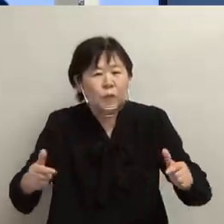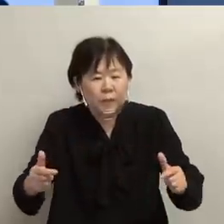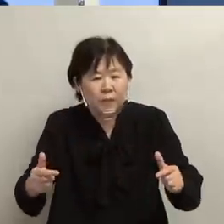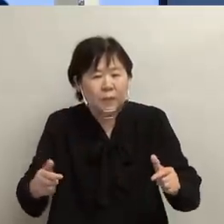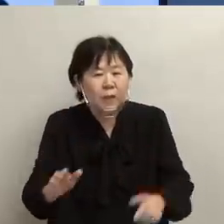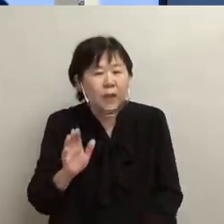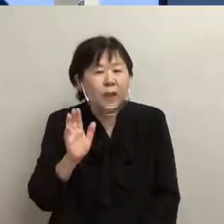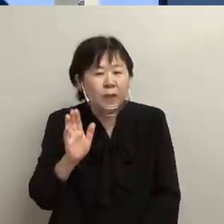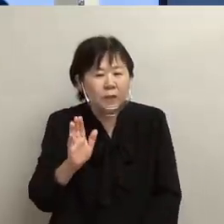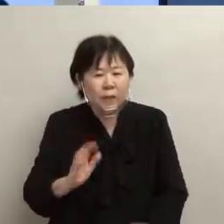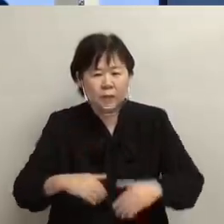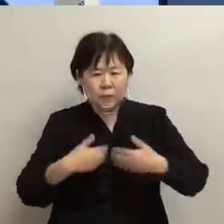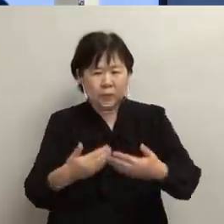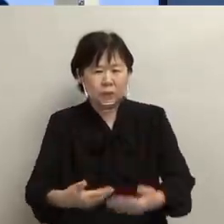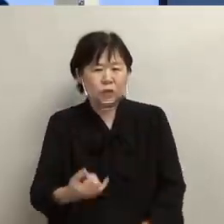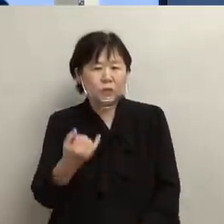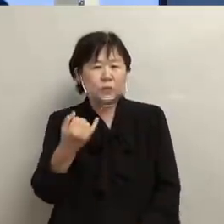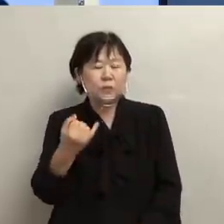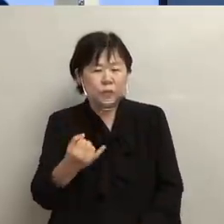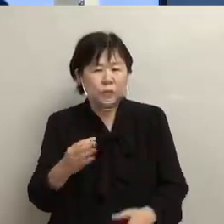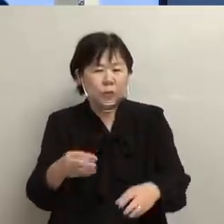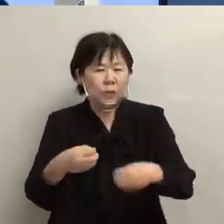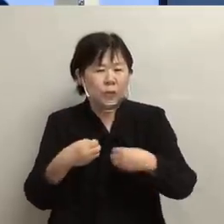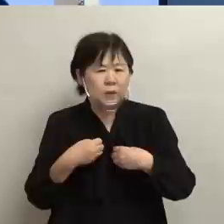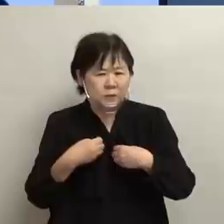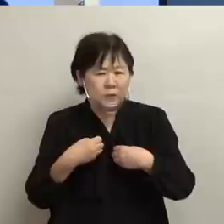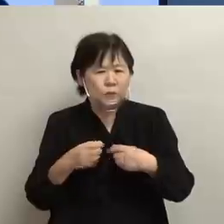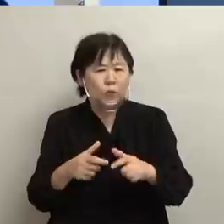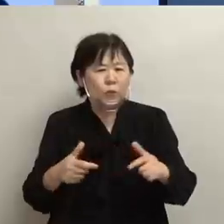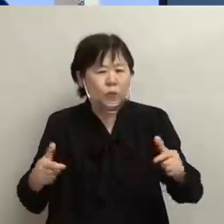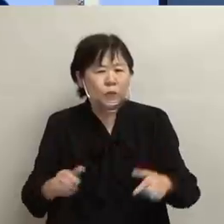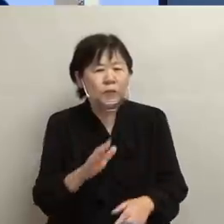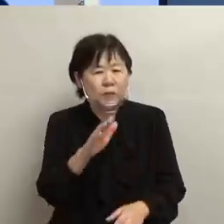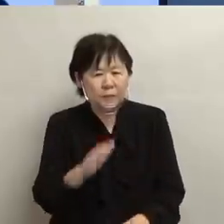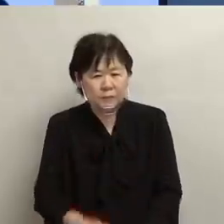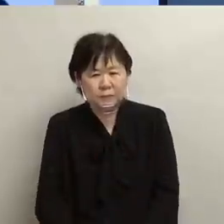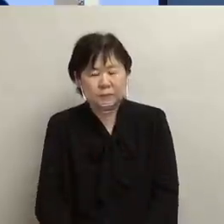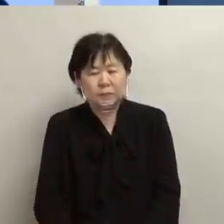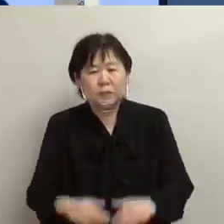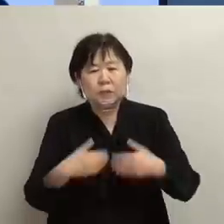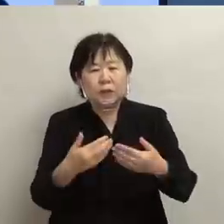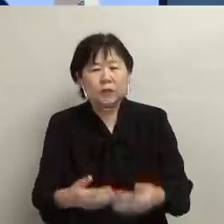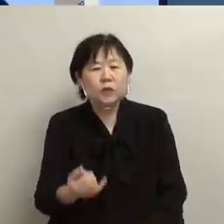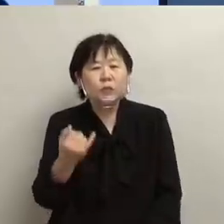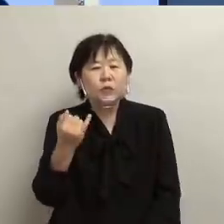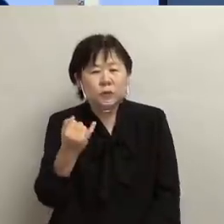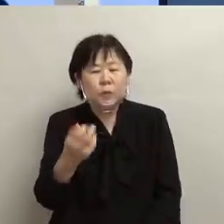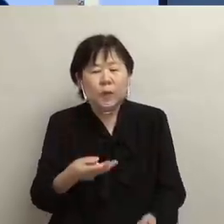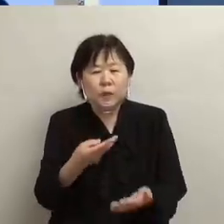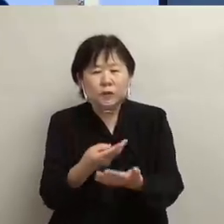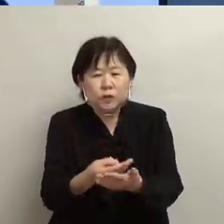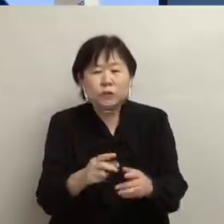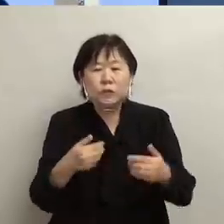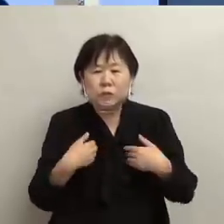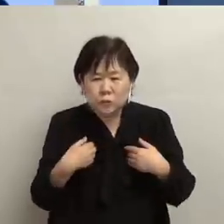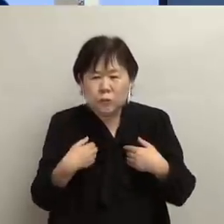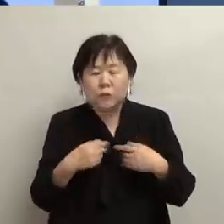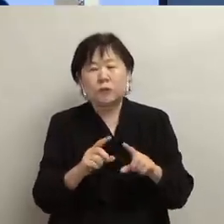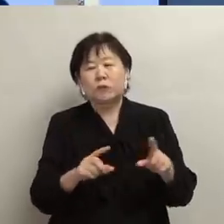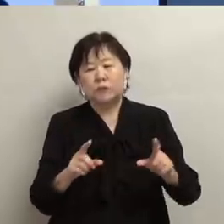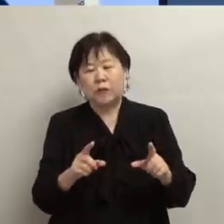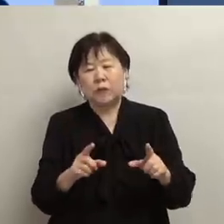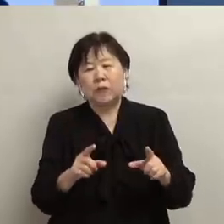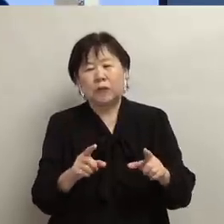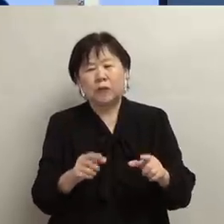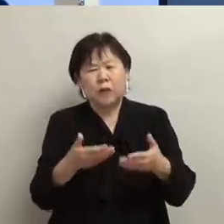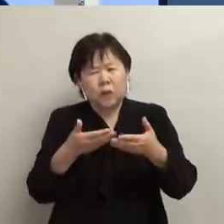人たちの歓声妊婦の方々の感性も増えてきています妊婦の方は入院が必要なのはもちろん中には重症